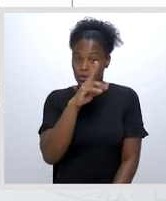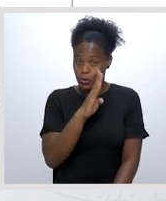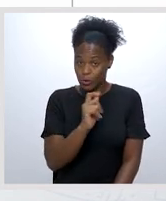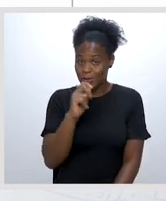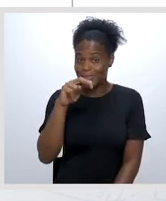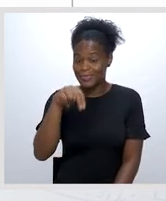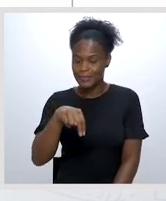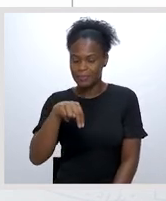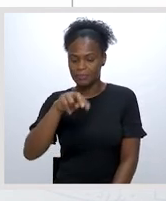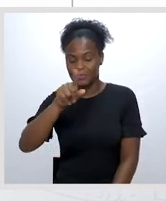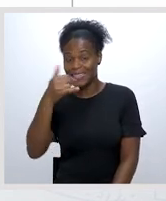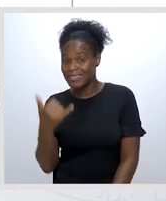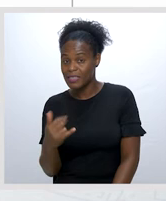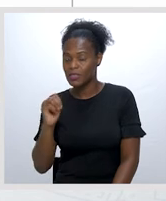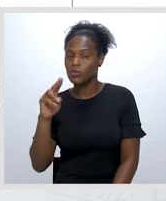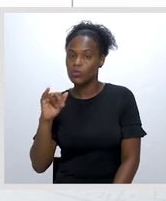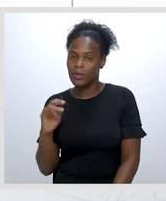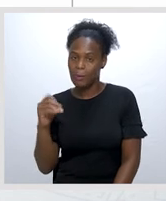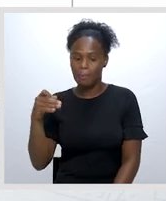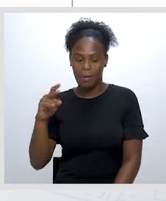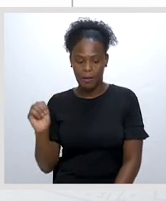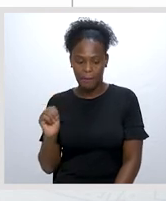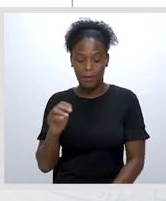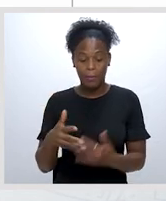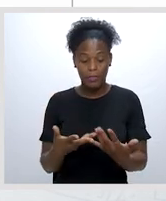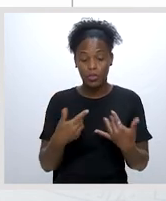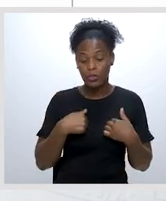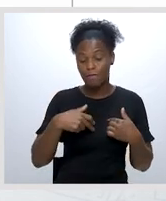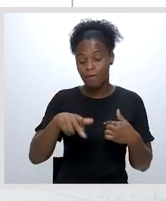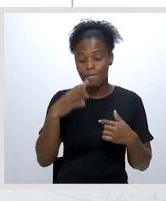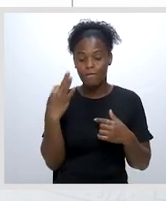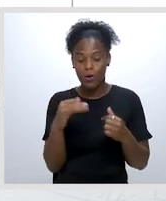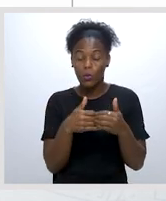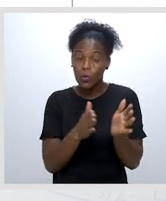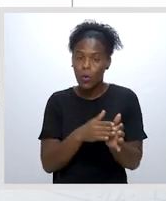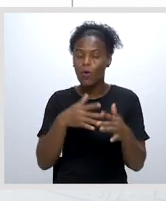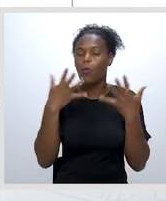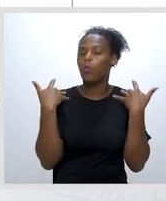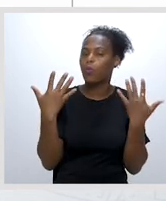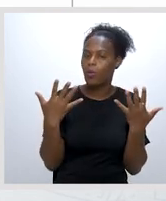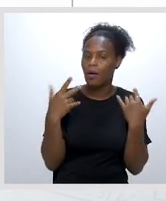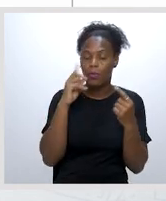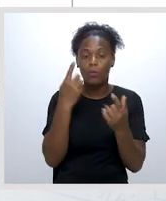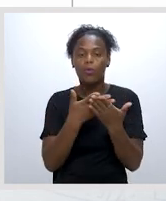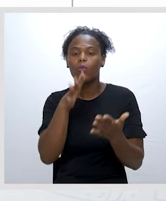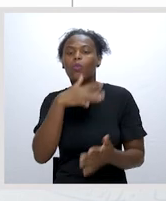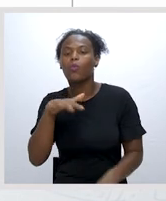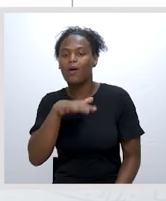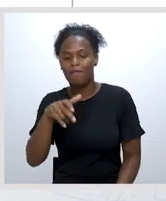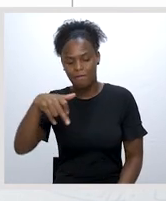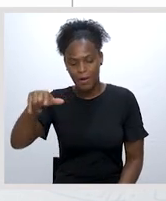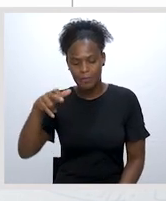étés ». Cela correspond à « j'y vais tous les étés ». Cela montre le lieu où on va, n'est-ce